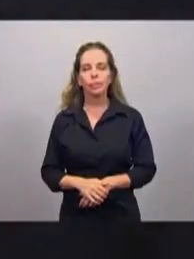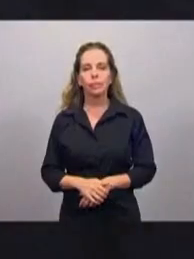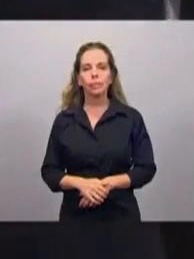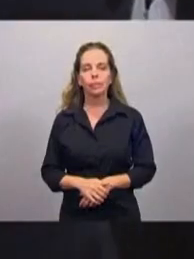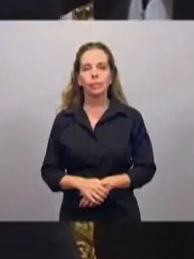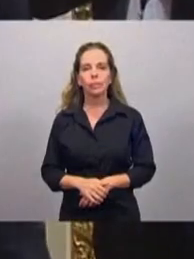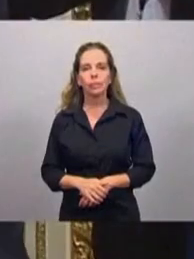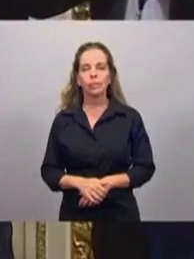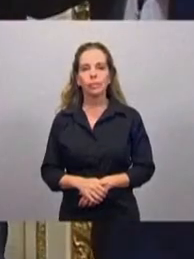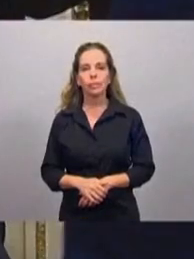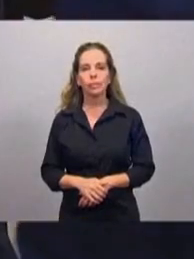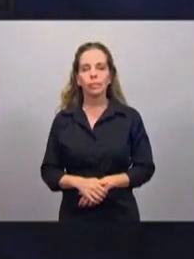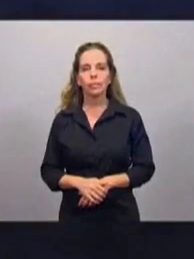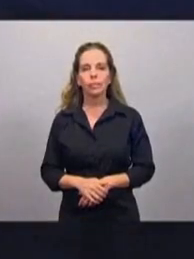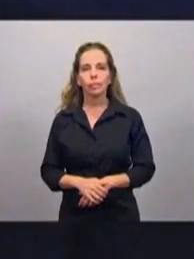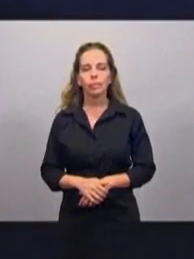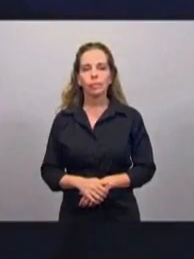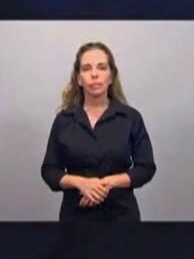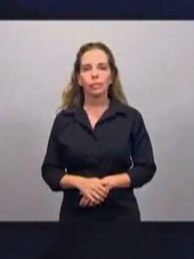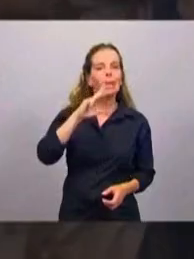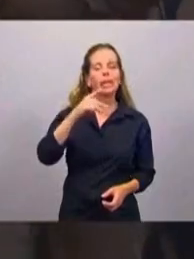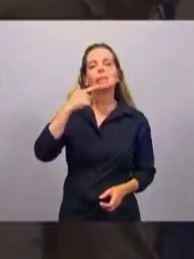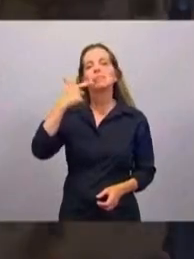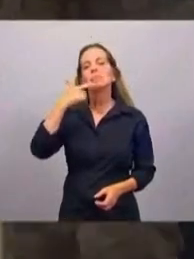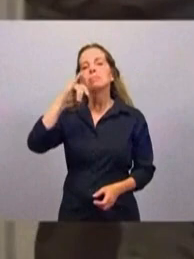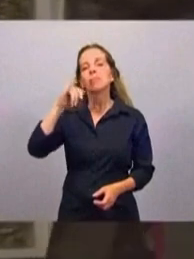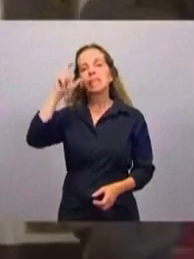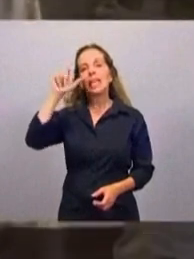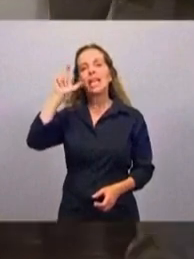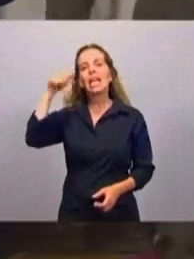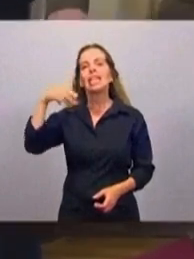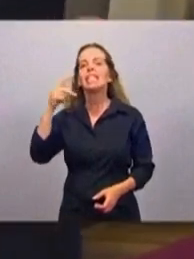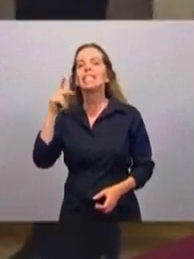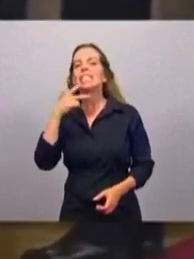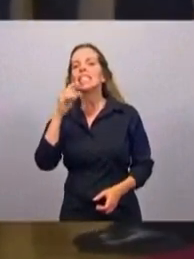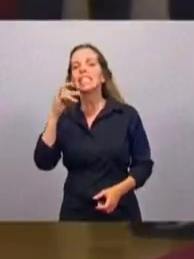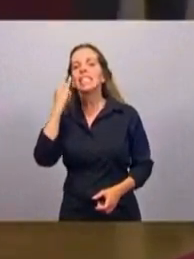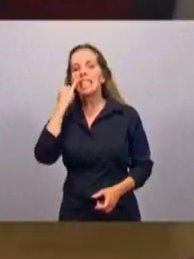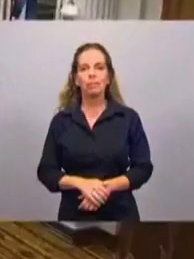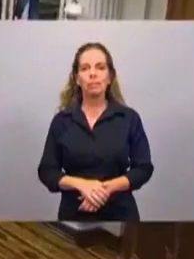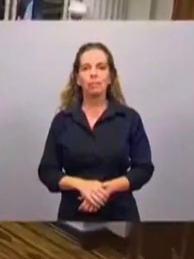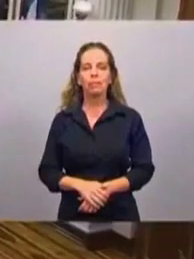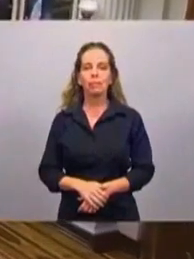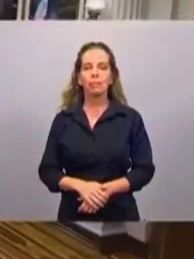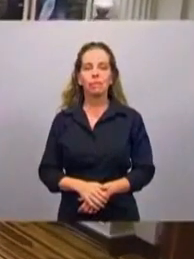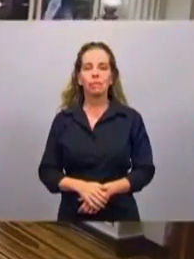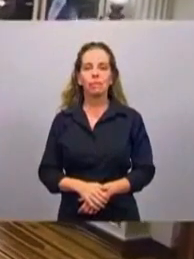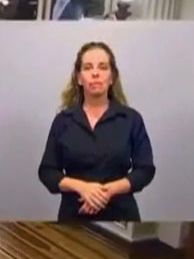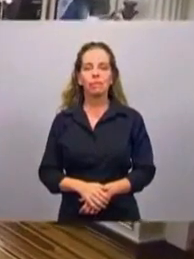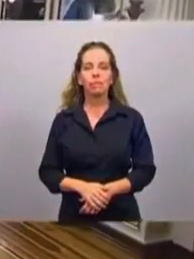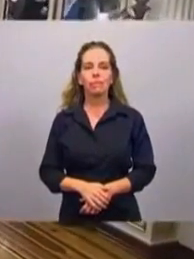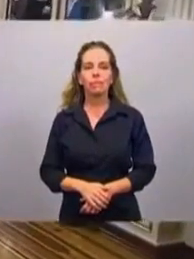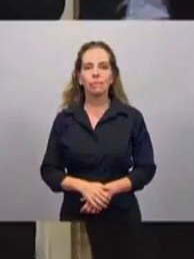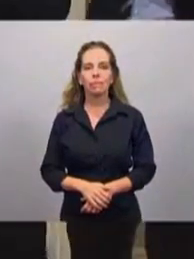capi di stato e stringere nuove alleanze dopo che nei giorni scorsi è venuto meno il sostegno degli Stati Uniti il principale alleato di